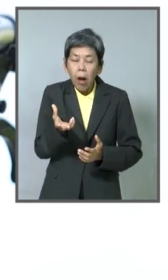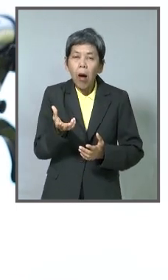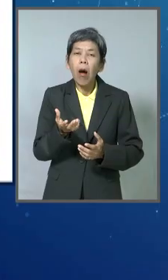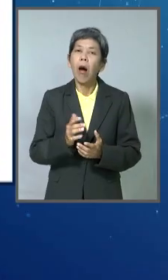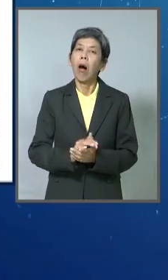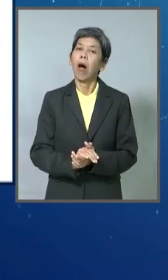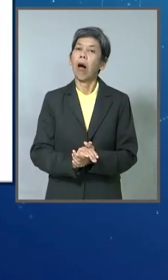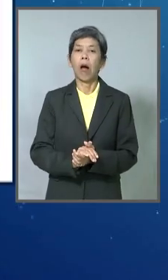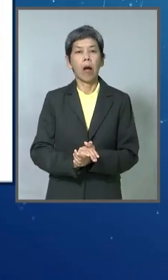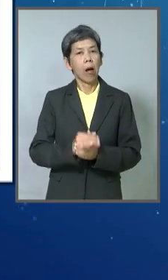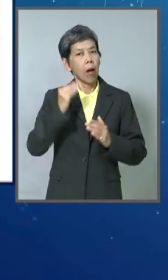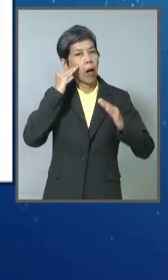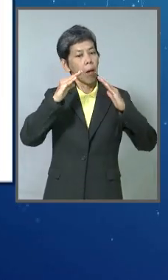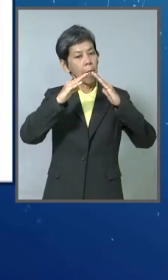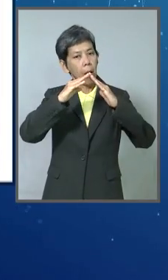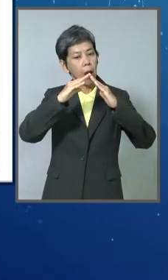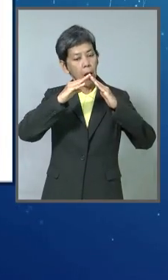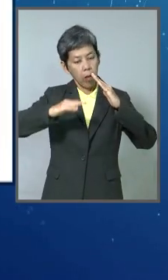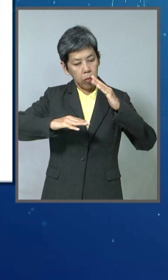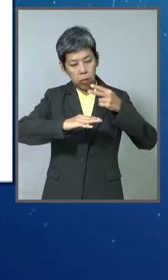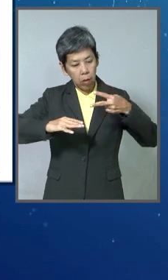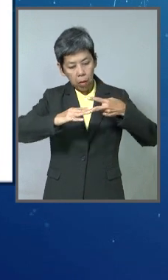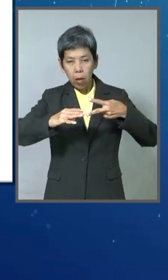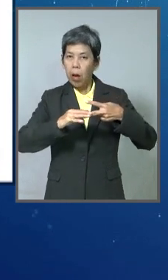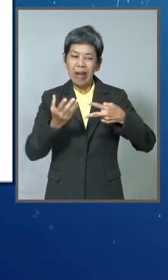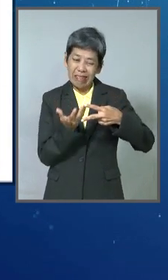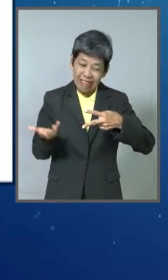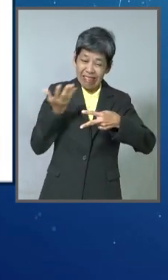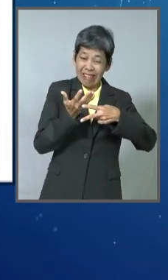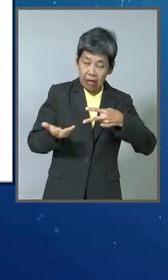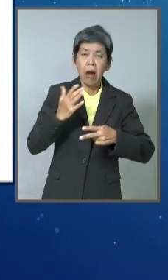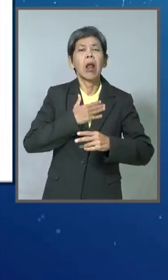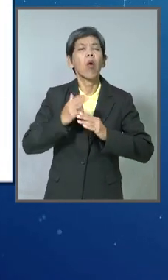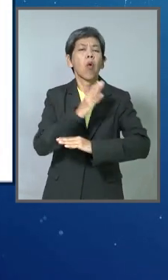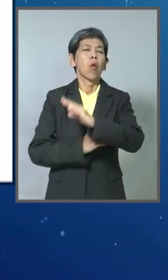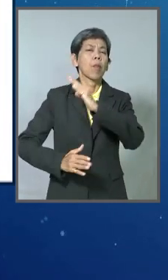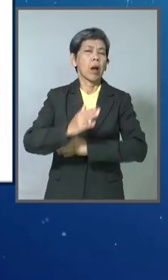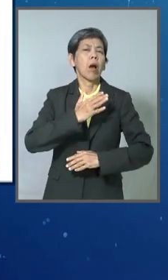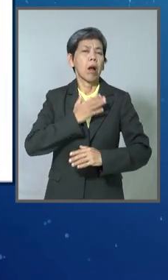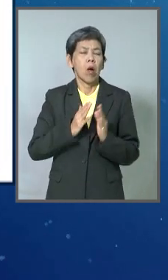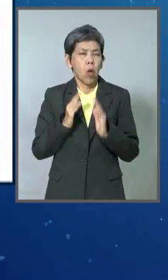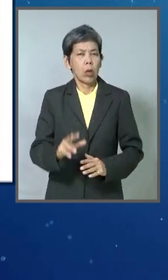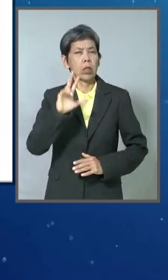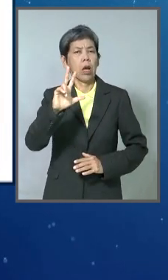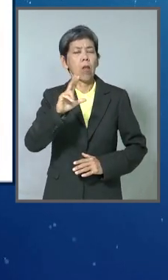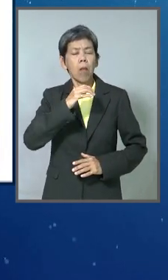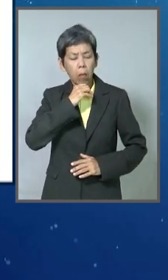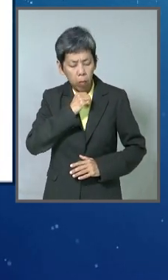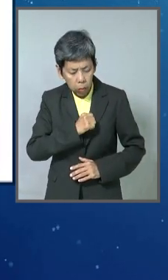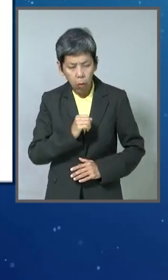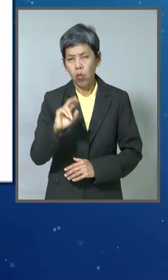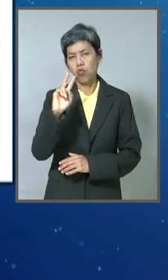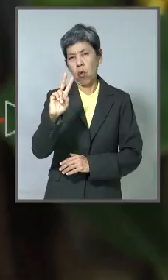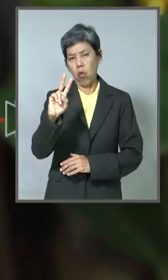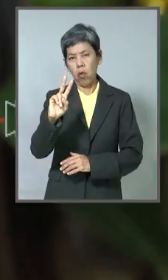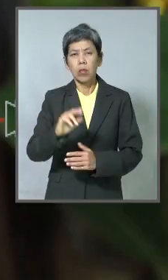คือครึ่งบ้านชั้นล่างก็ต้องยกของขึ้นเป็นคนพิการ3คนแล้วก็เป็นผู้สูงอายุ2